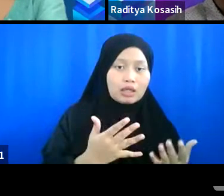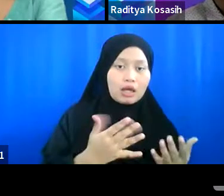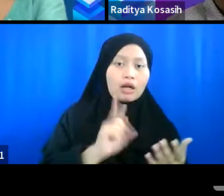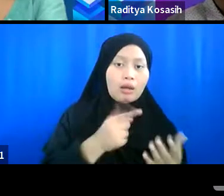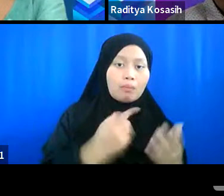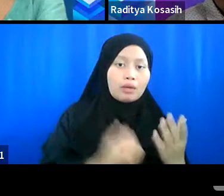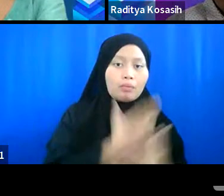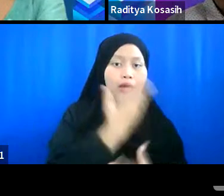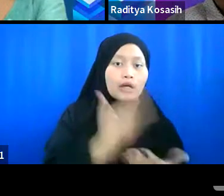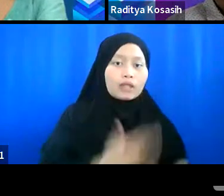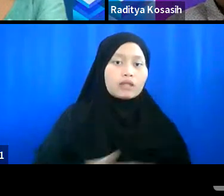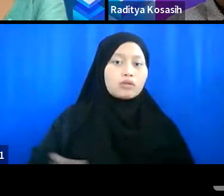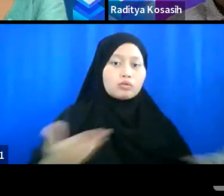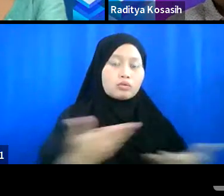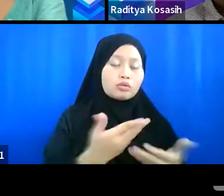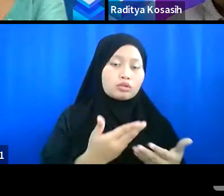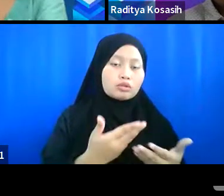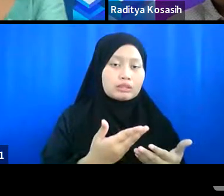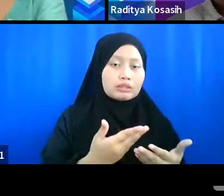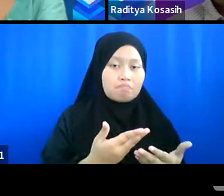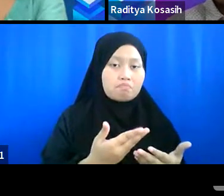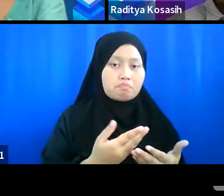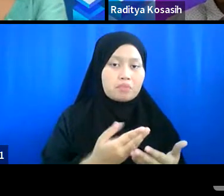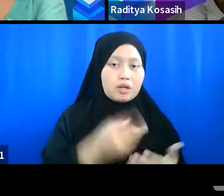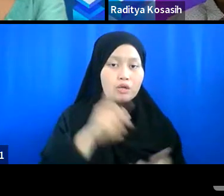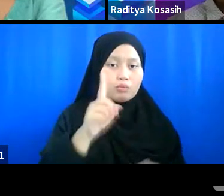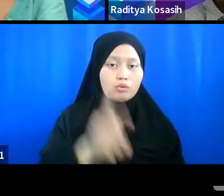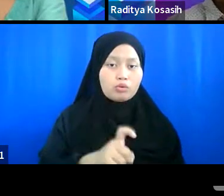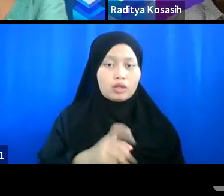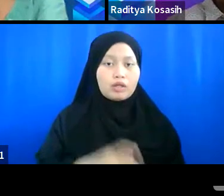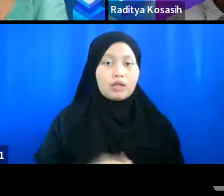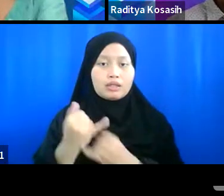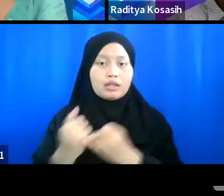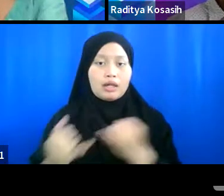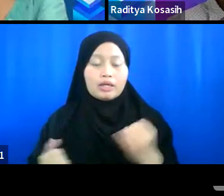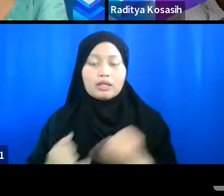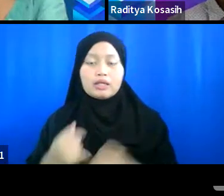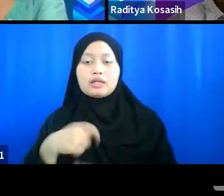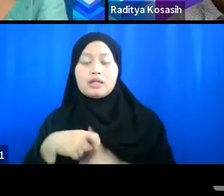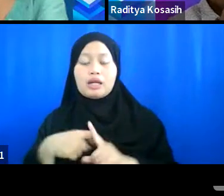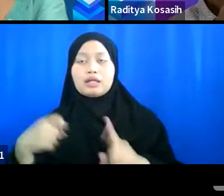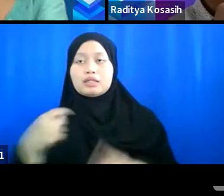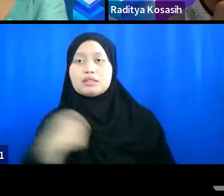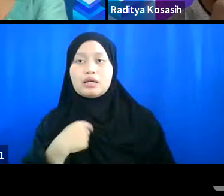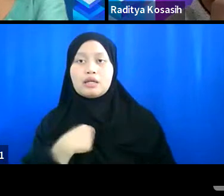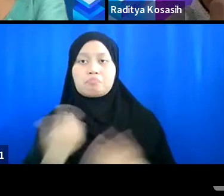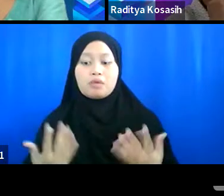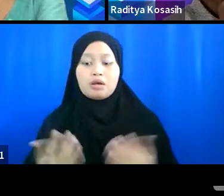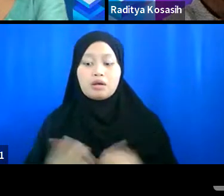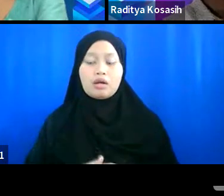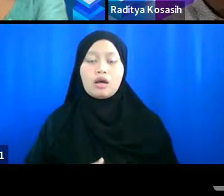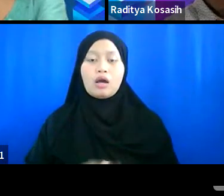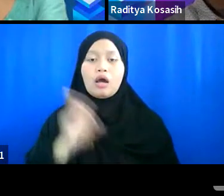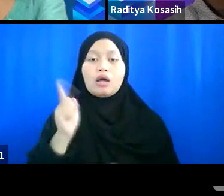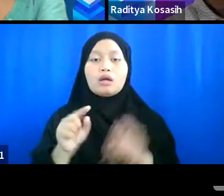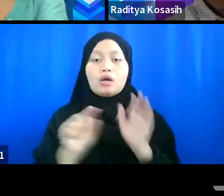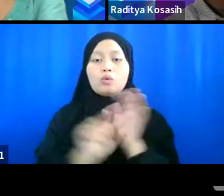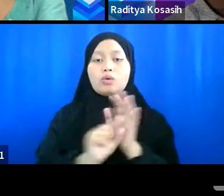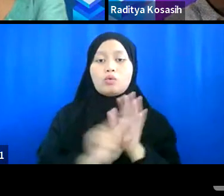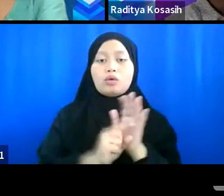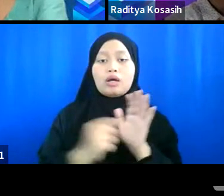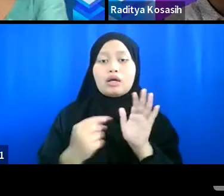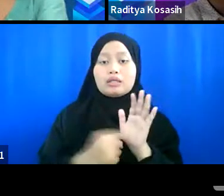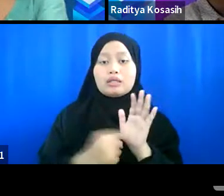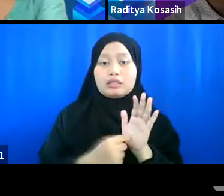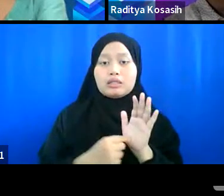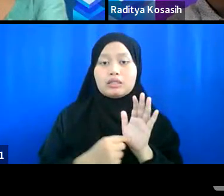ekosistem yang dibutuhkan Nah loh dari saya adalah dengan adanya undang-undang ini ini adalah